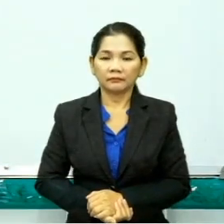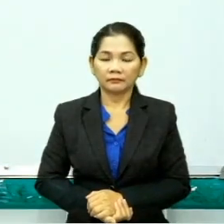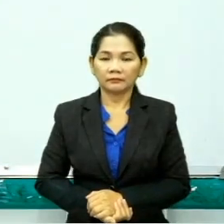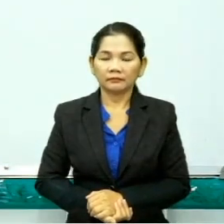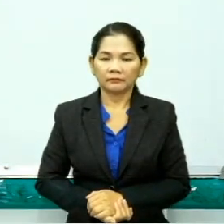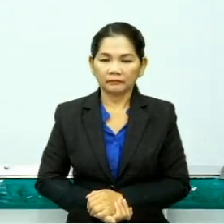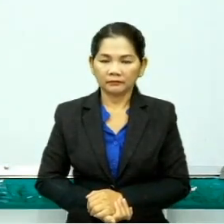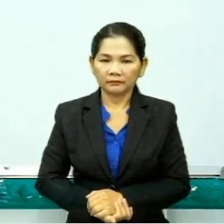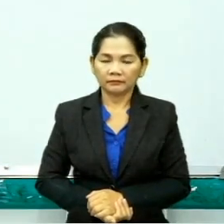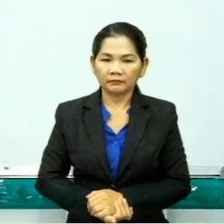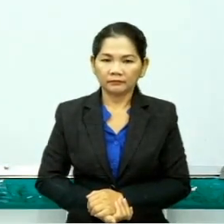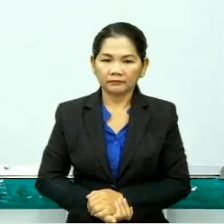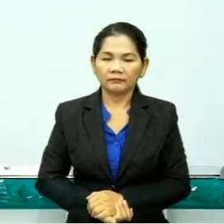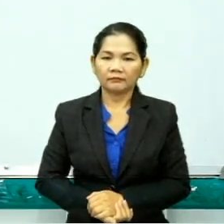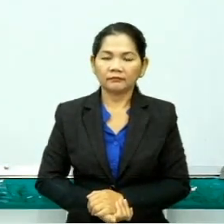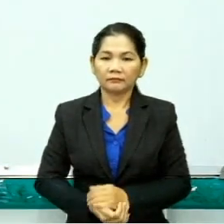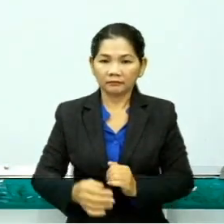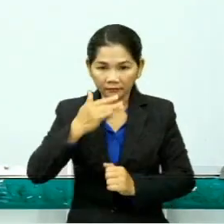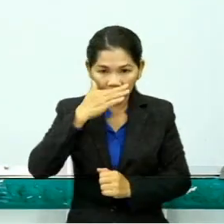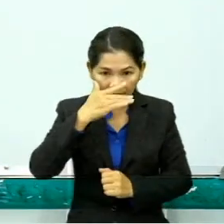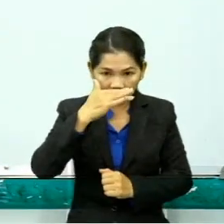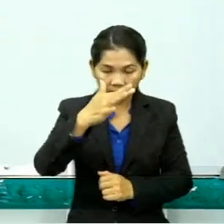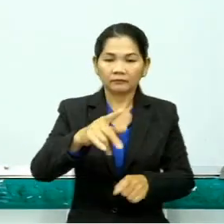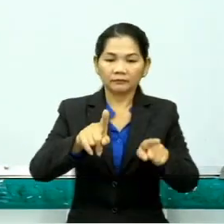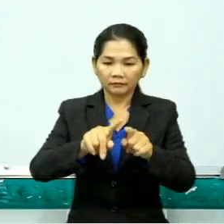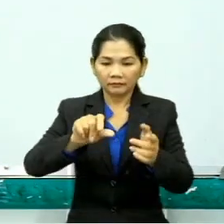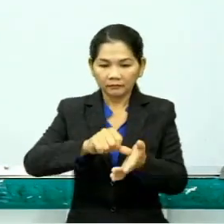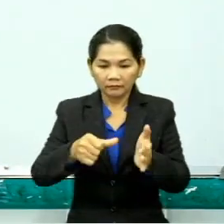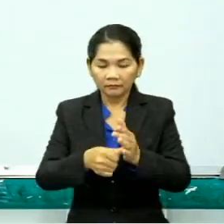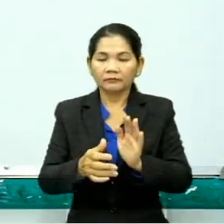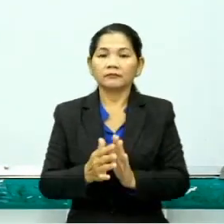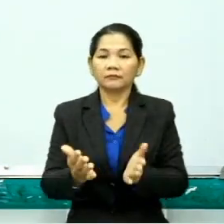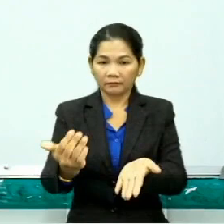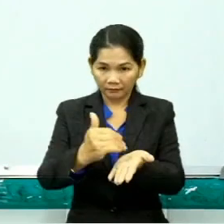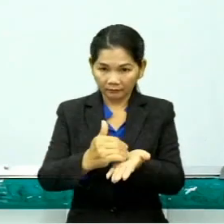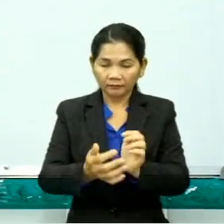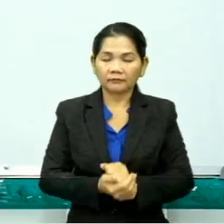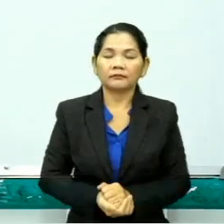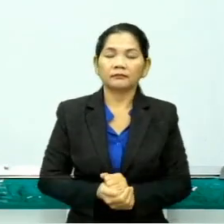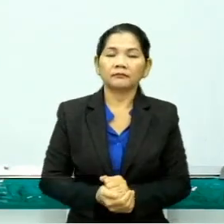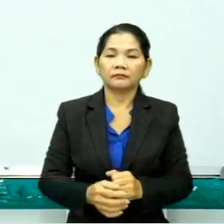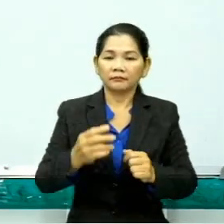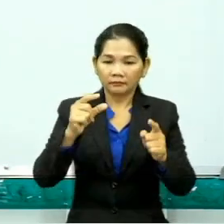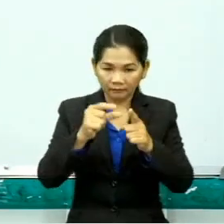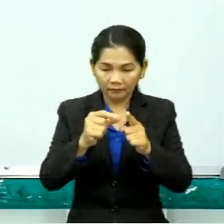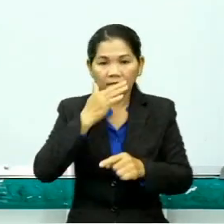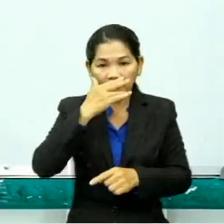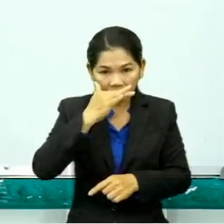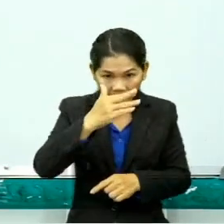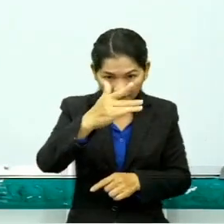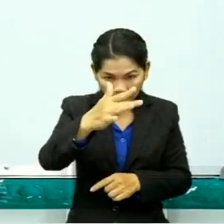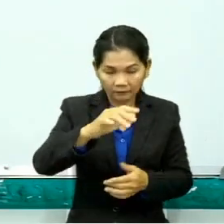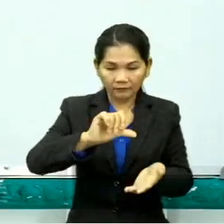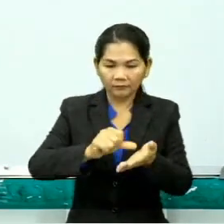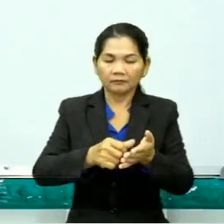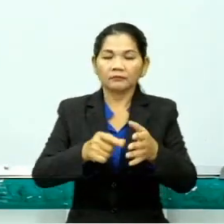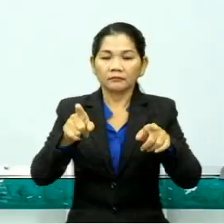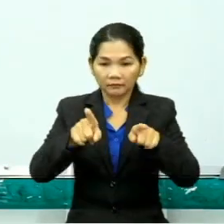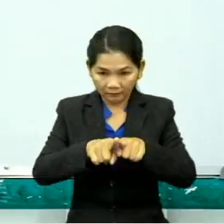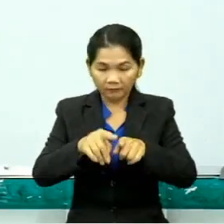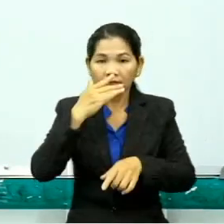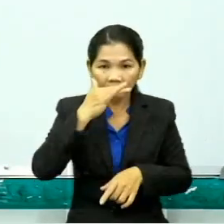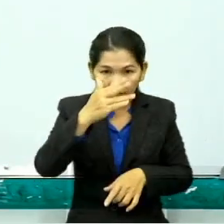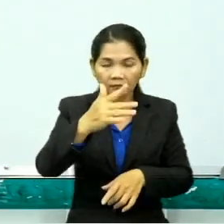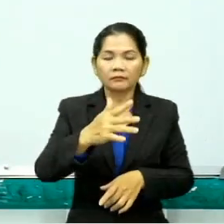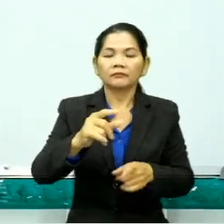vế và chà nạ sắp nó biết sạc một chà chà rum lắc sa lang với nhau con nhé chà chà về và chân đã sát nâng bịa sạm